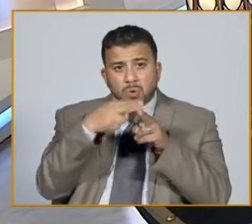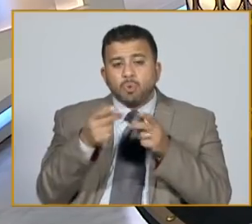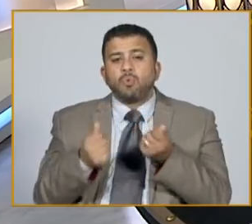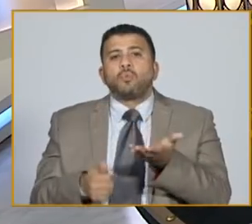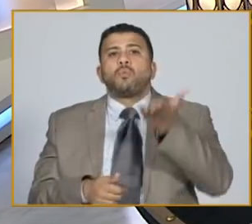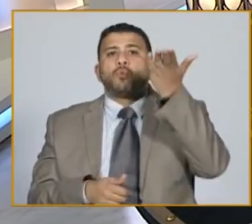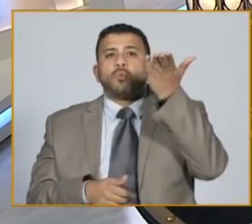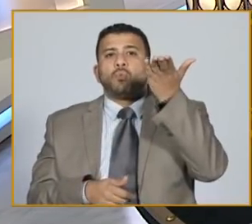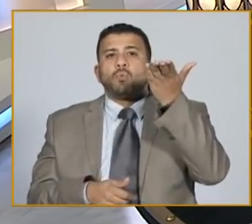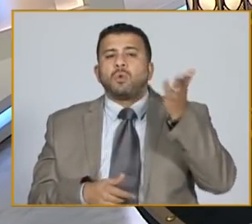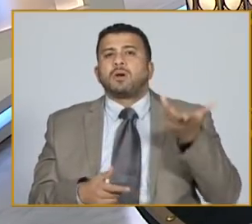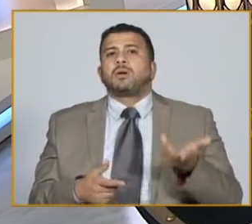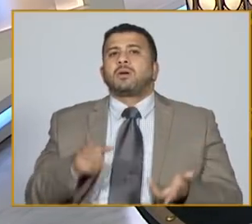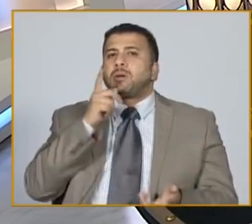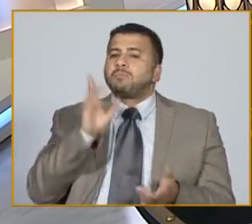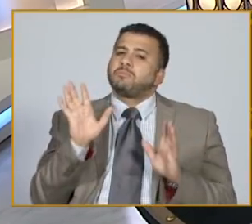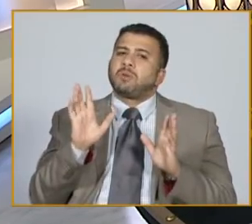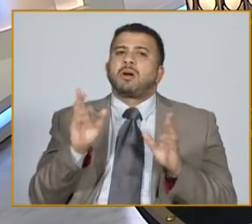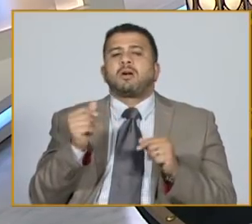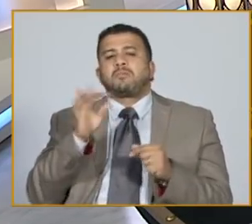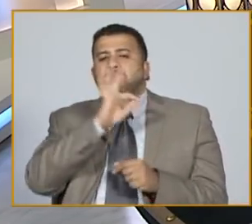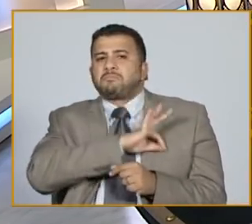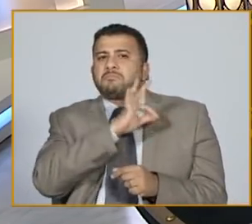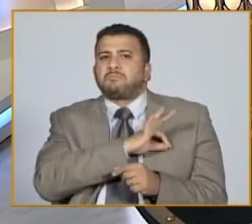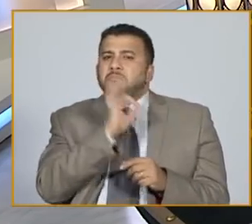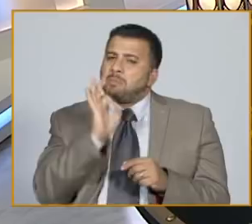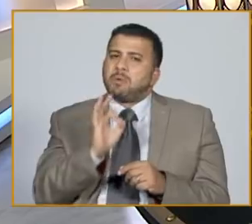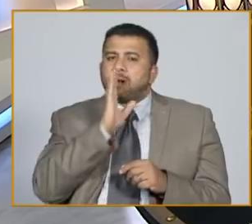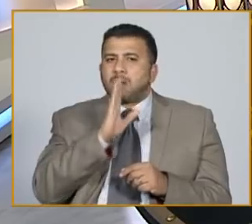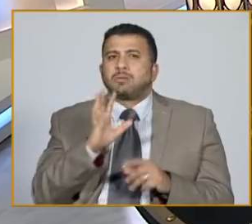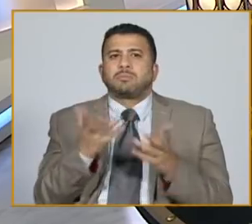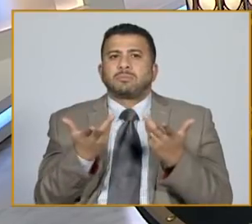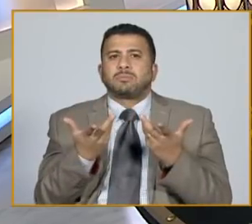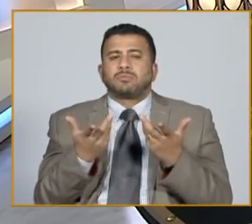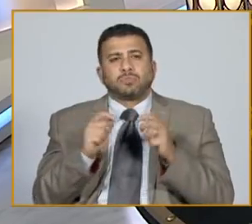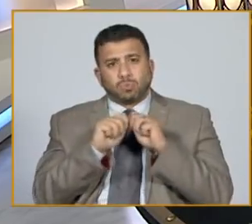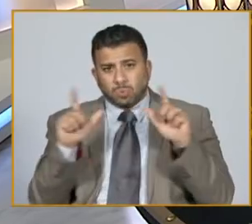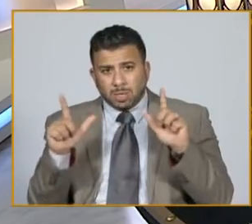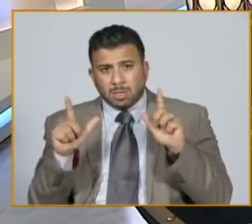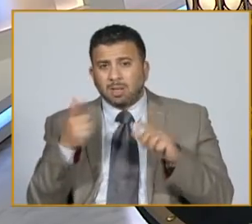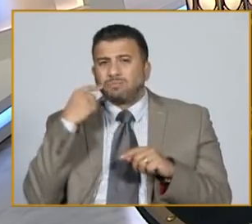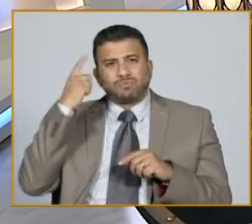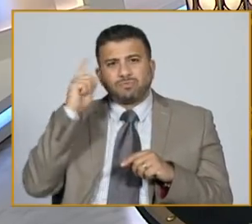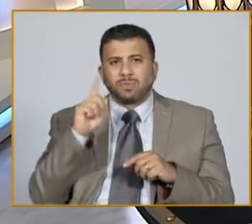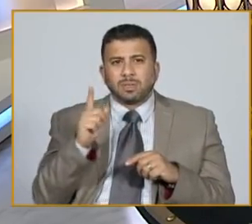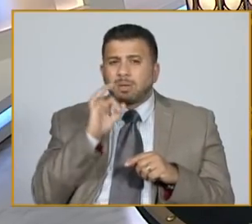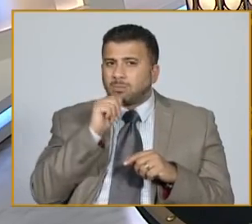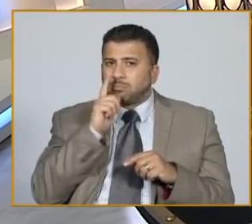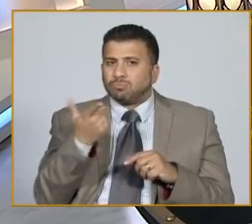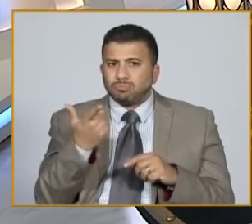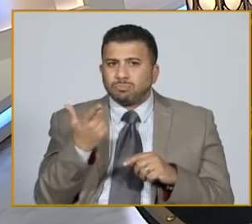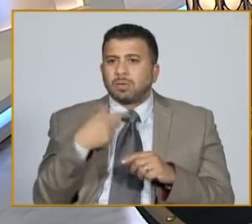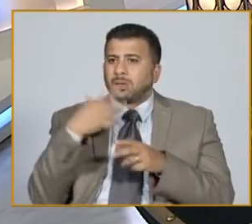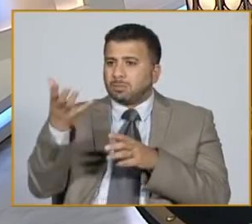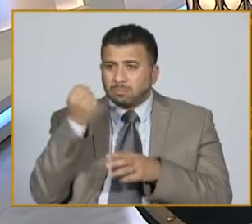خصم. سألتهم قلت لهم كيف؟ قال والله هذول فوائد ما فوائد يعني حق الخصم خصم. فإيش هذا يا شيخ؟ يعني هل مثلا يعني توكل على الله